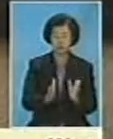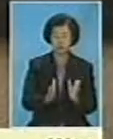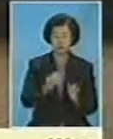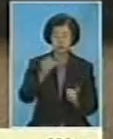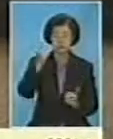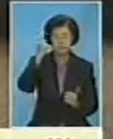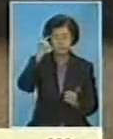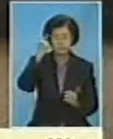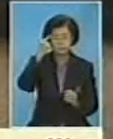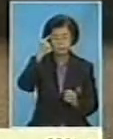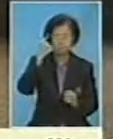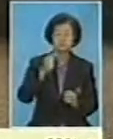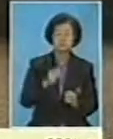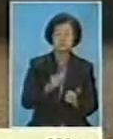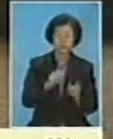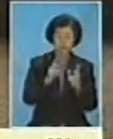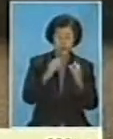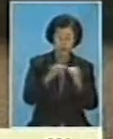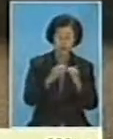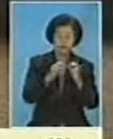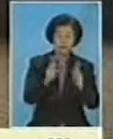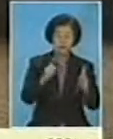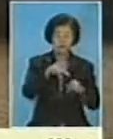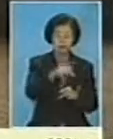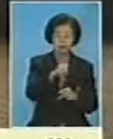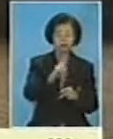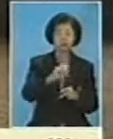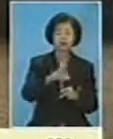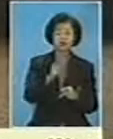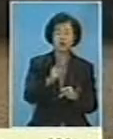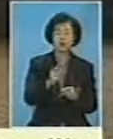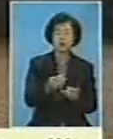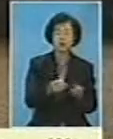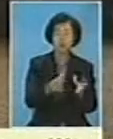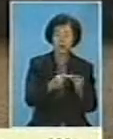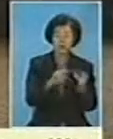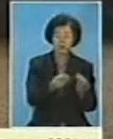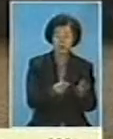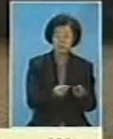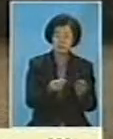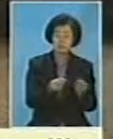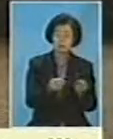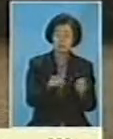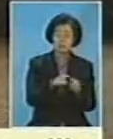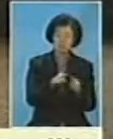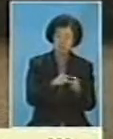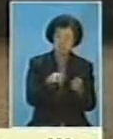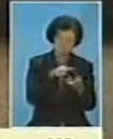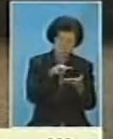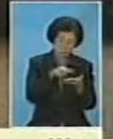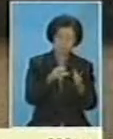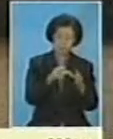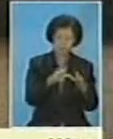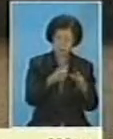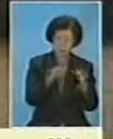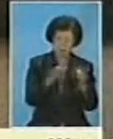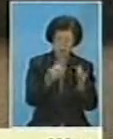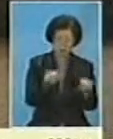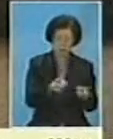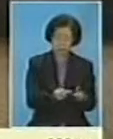ระหนักว่าเมื่อคณะกรรมการปปช.ได้ส่งเรื่องเดียวกับที่ท่านสมาชิกกำลังพิจารณาเพื่อถอดถอนผ